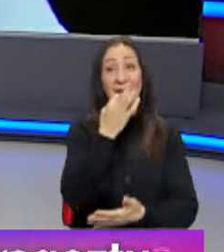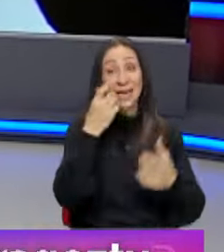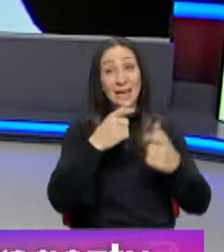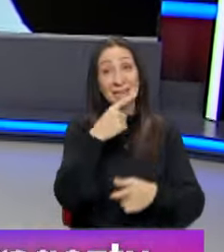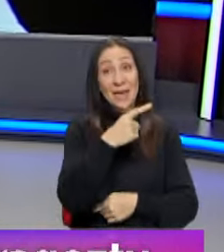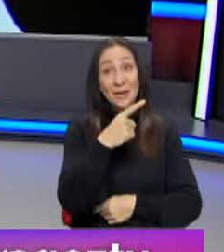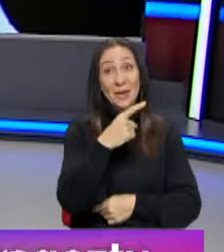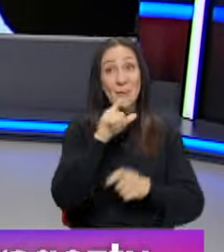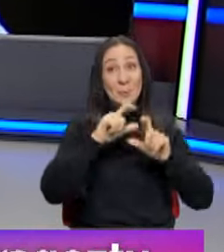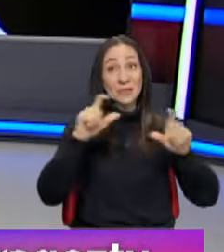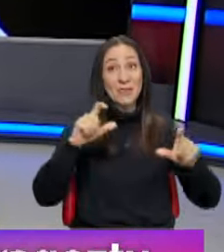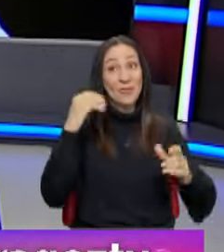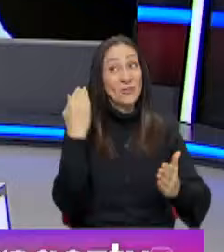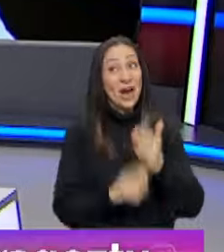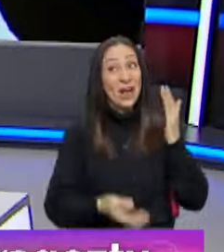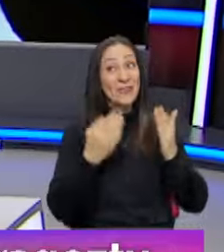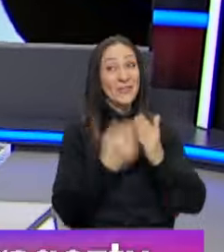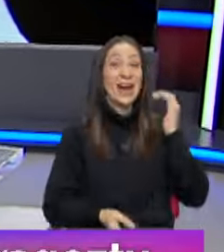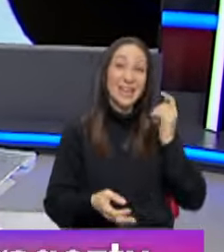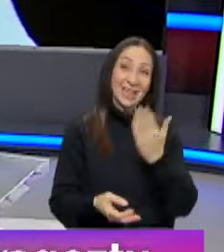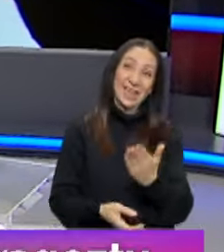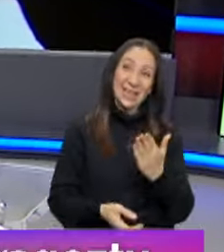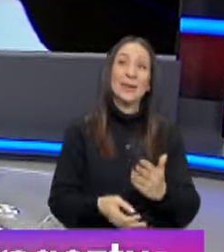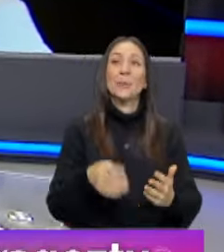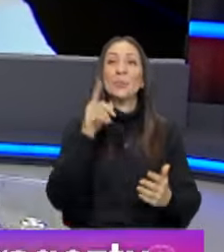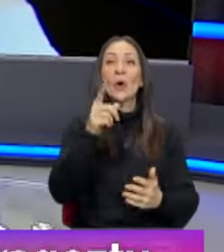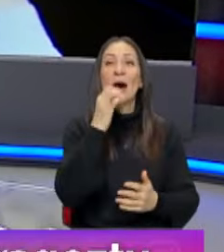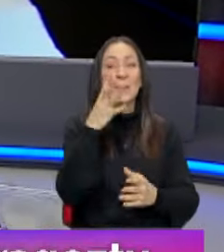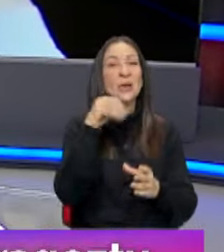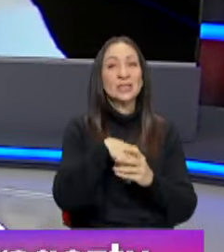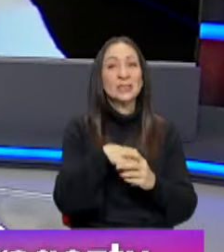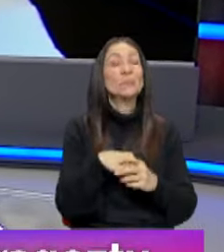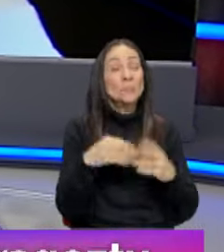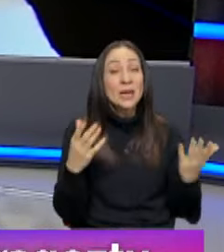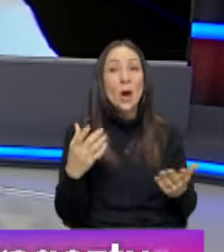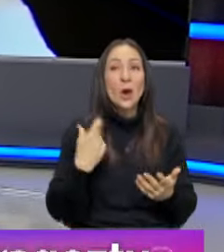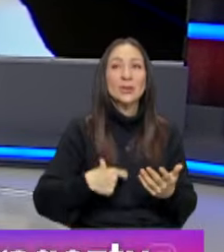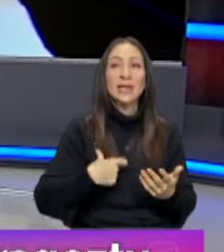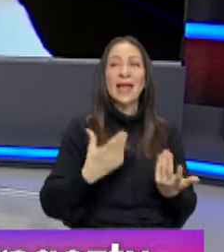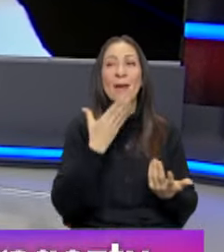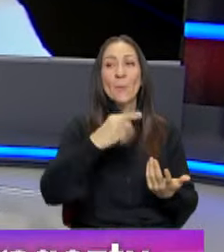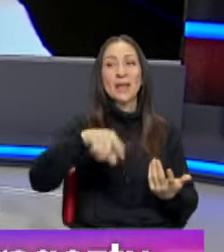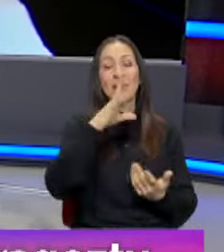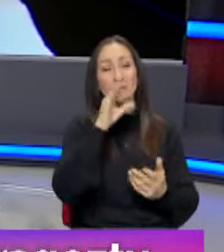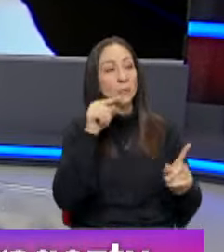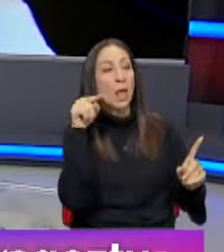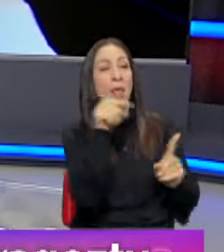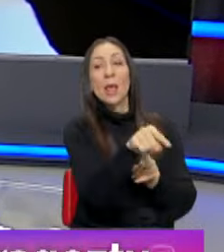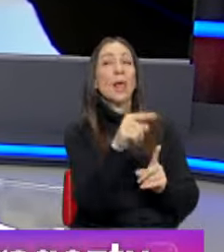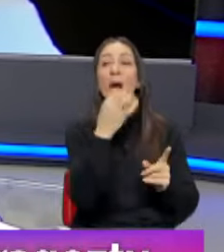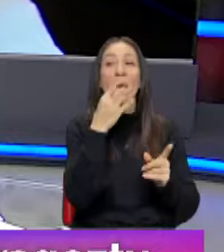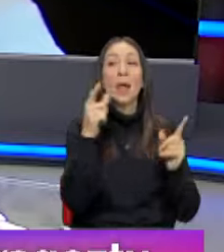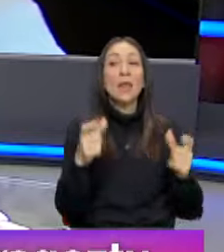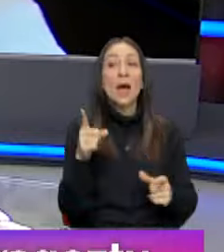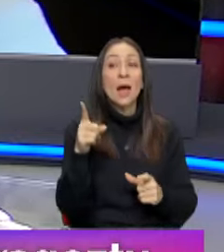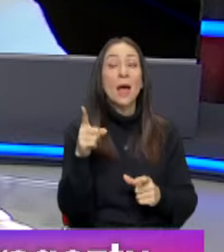Ankara'da başlığımızda vay vaydı bu haber için. Peki özellikle mesela emekliler kimi işaret edecek Ankara'da?